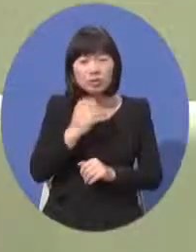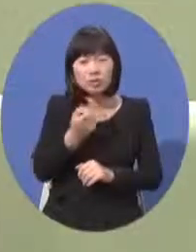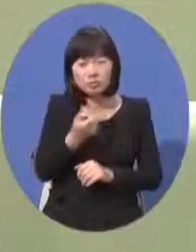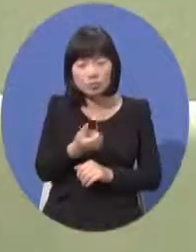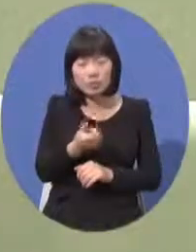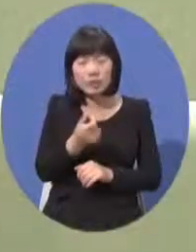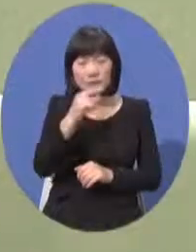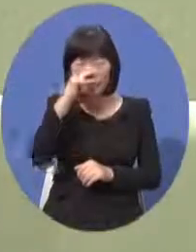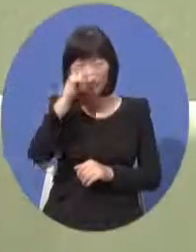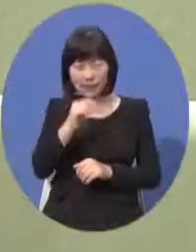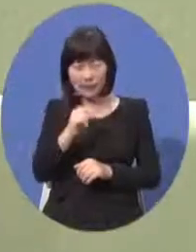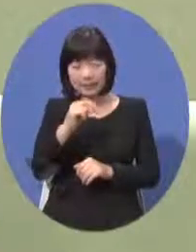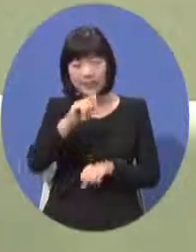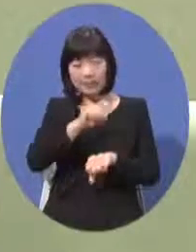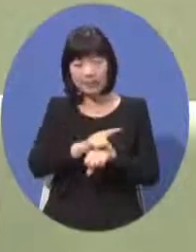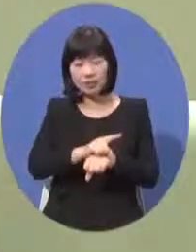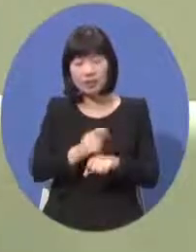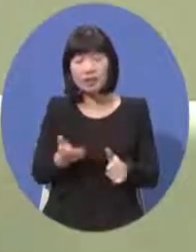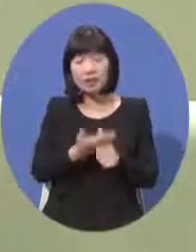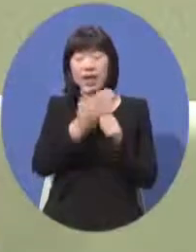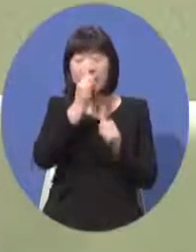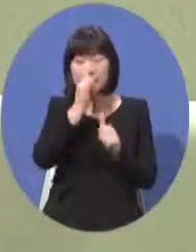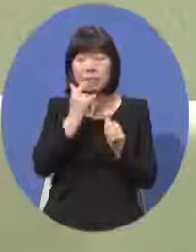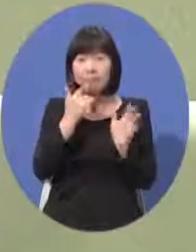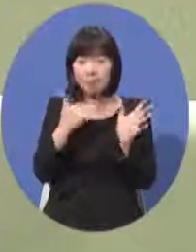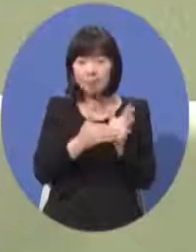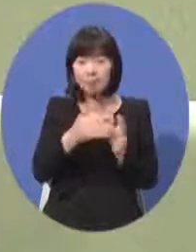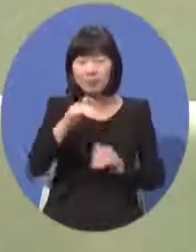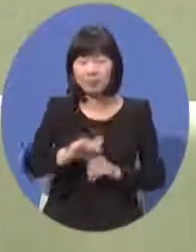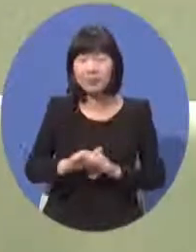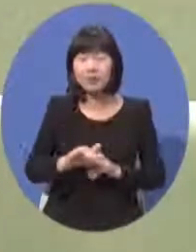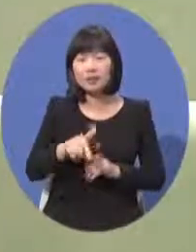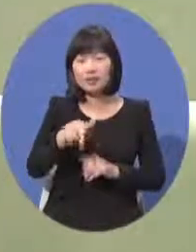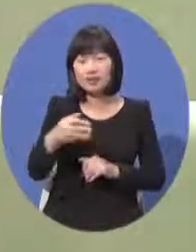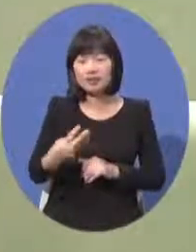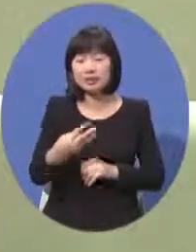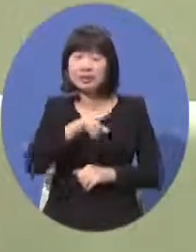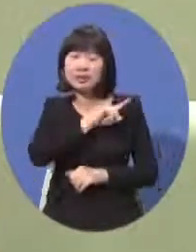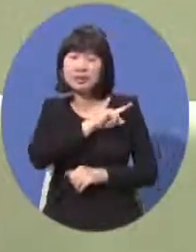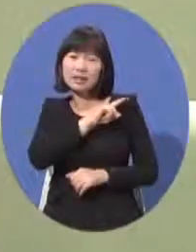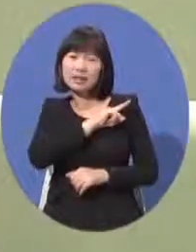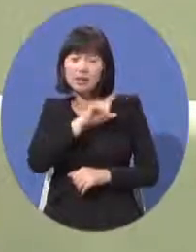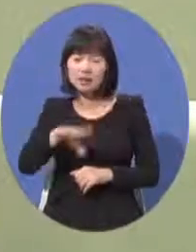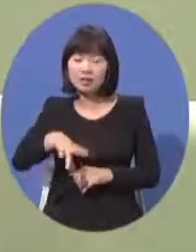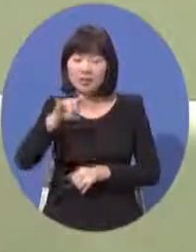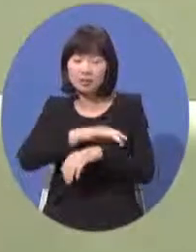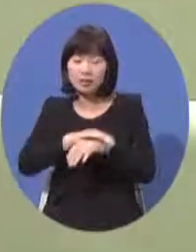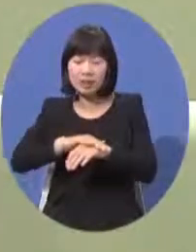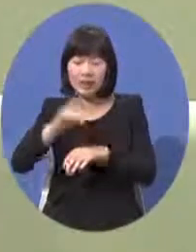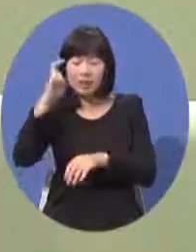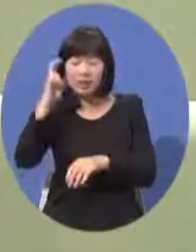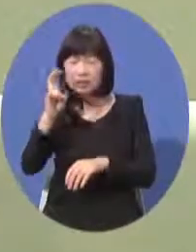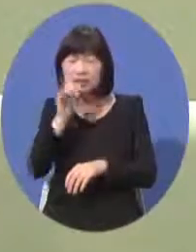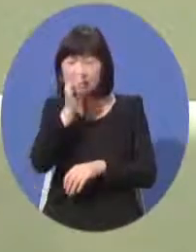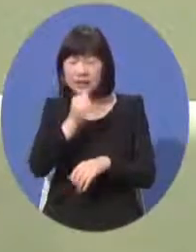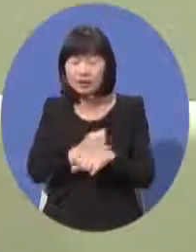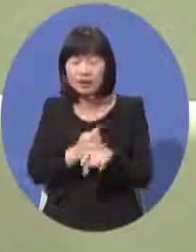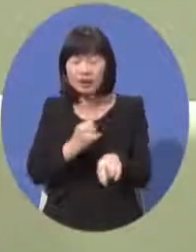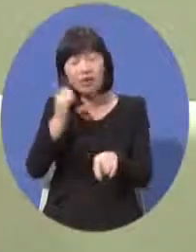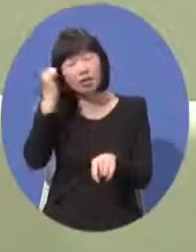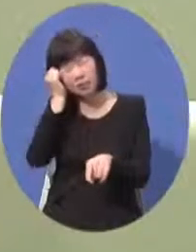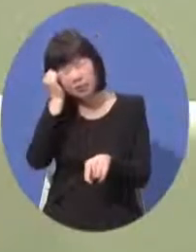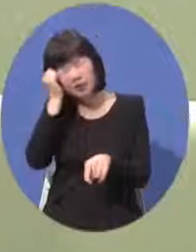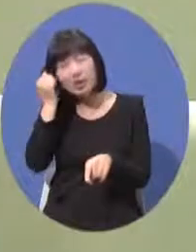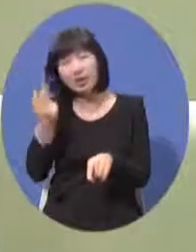조금 까칠한 그런 성격으로 까다로운. 자라기도 하는데 기지를 가장 처음에 잘 예측할 수 있는 건 뭐 수면